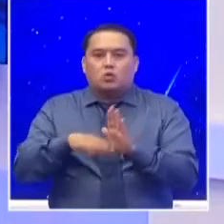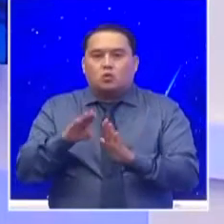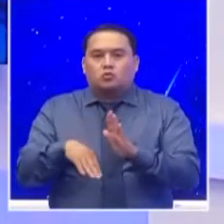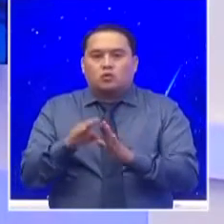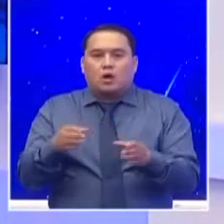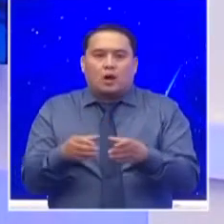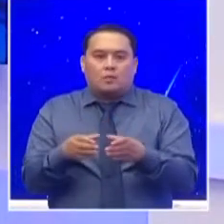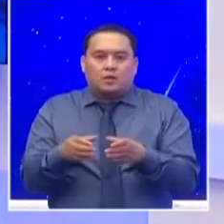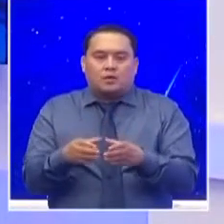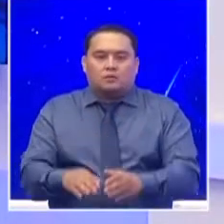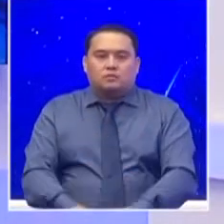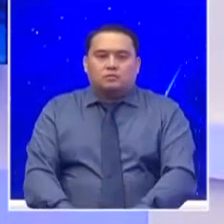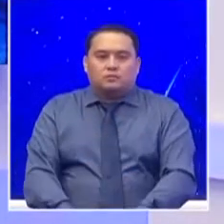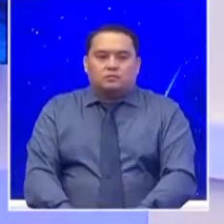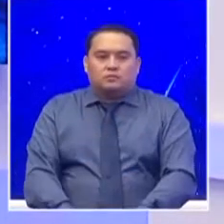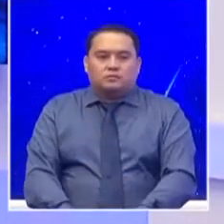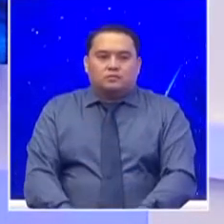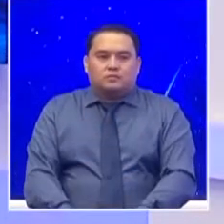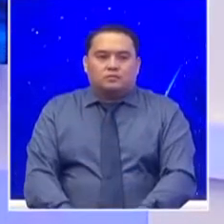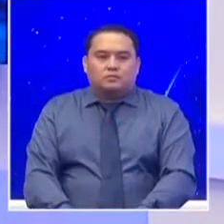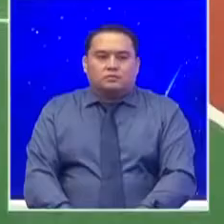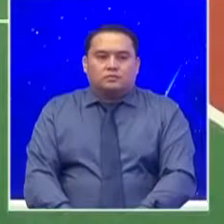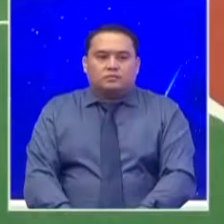команд ЖТСУ. Пана Усимбекова продолжит.